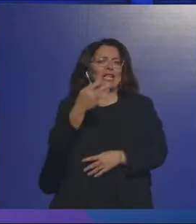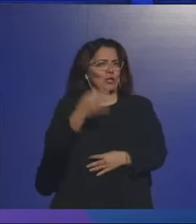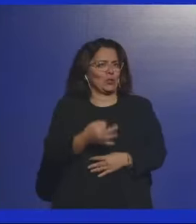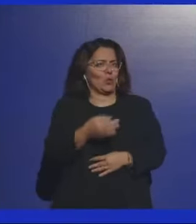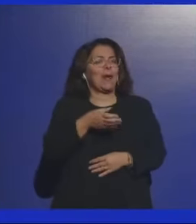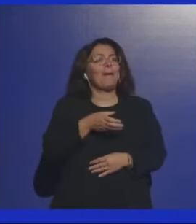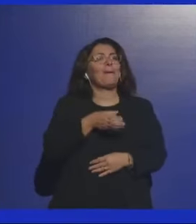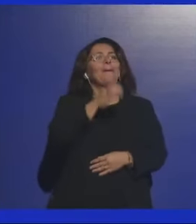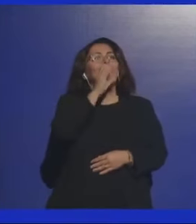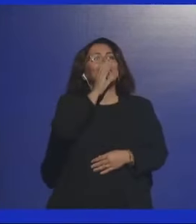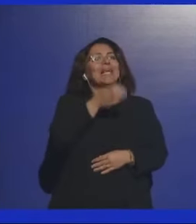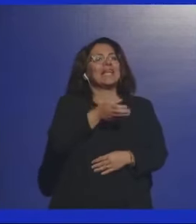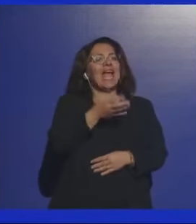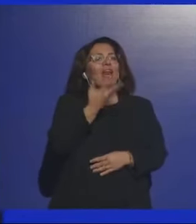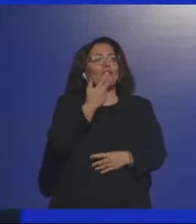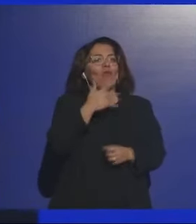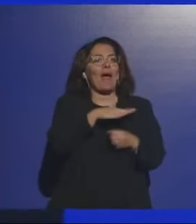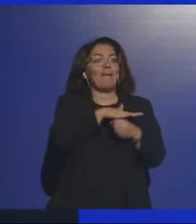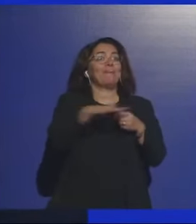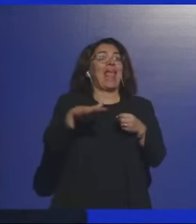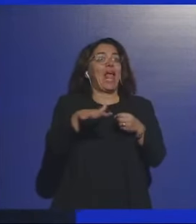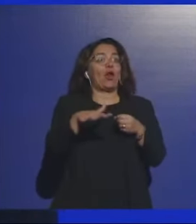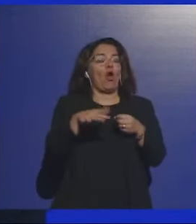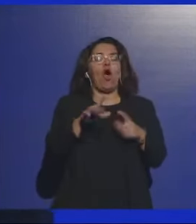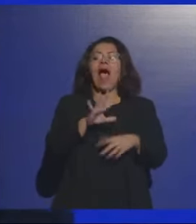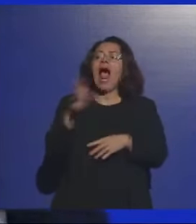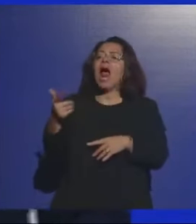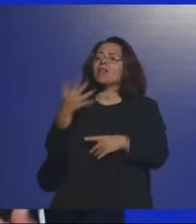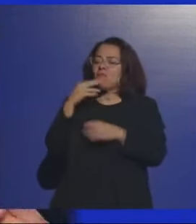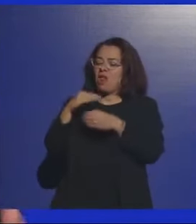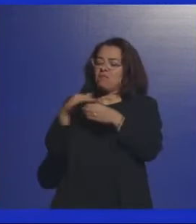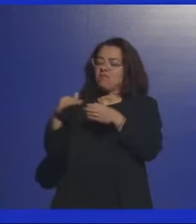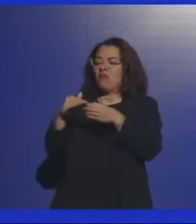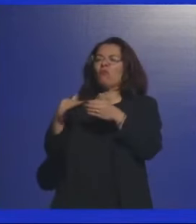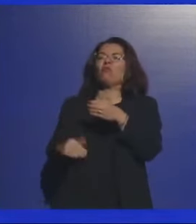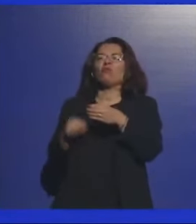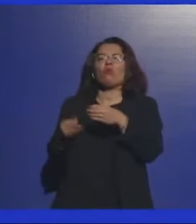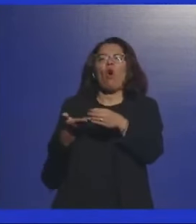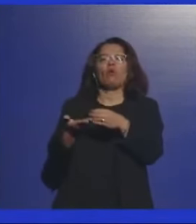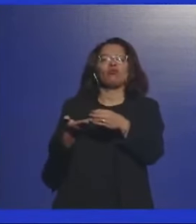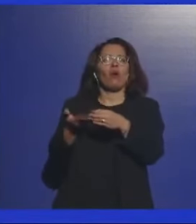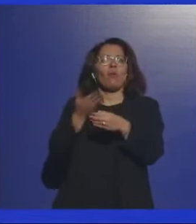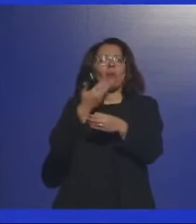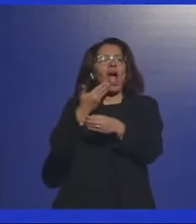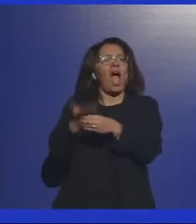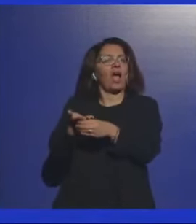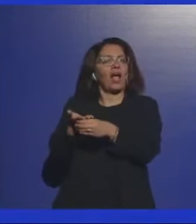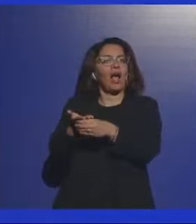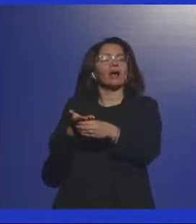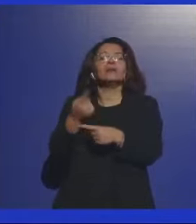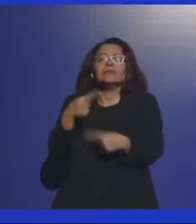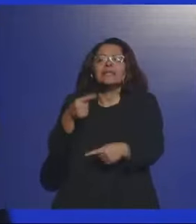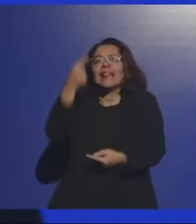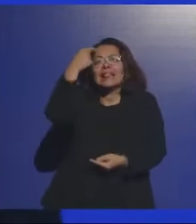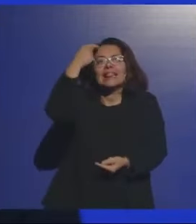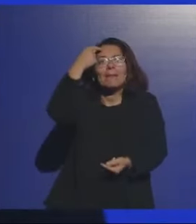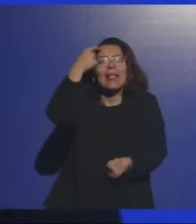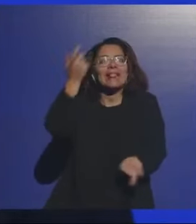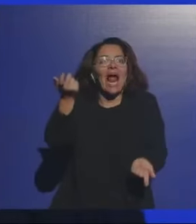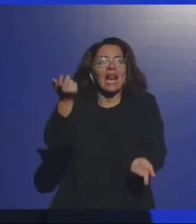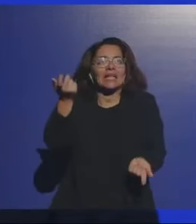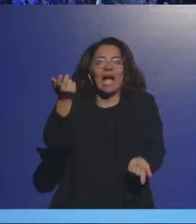pieno e chi guarda il bicchiere mezzo vuoto dipende da noi perché la vita è uno stato mentale se noi